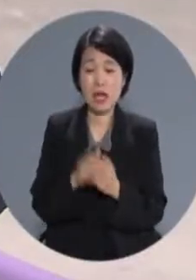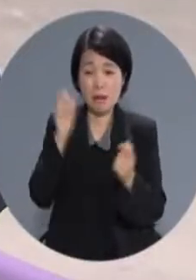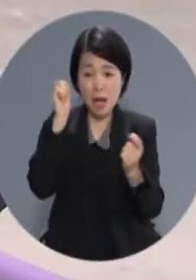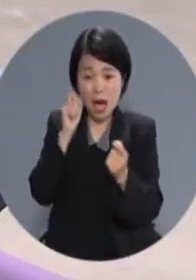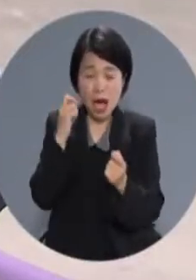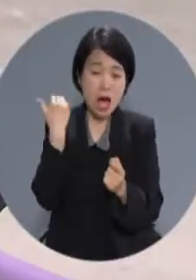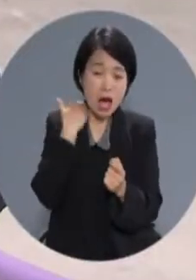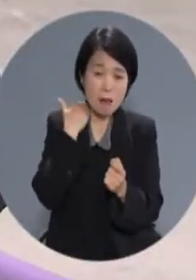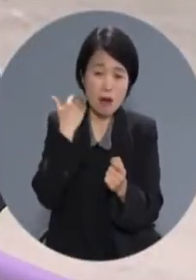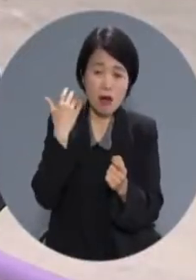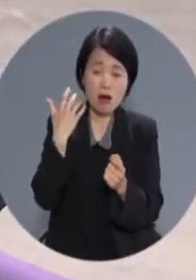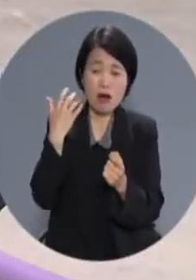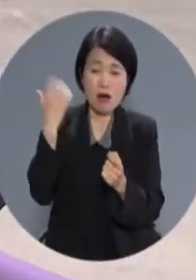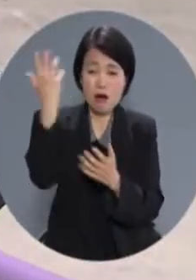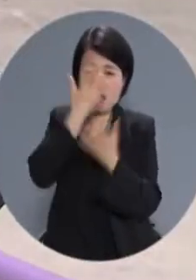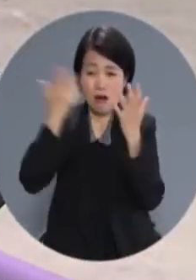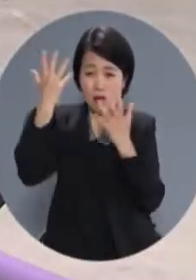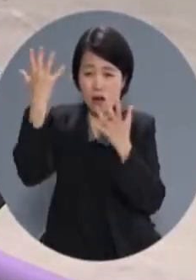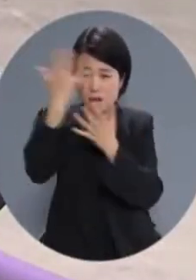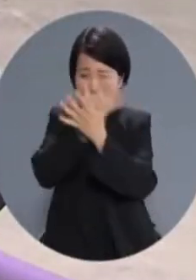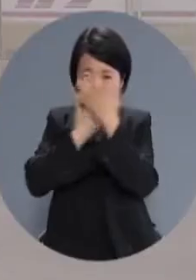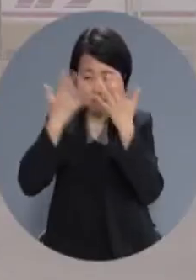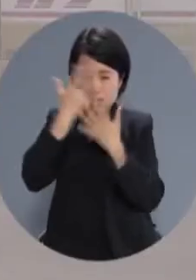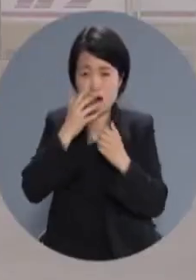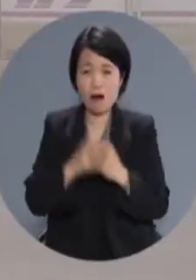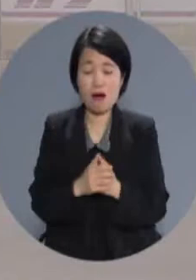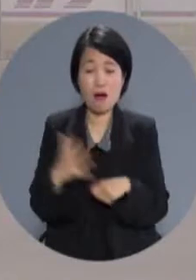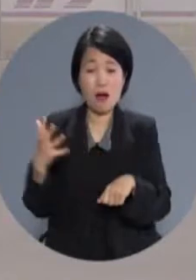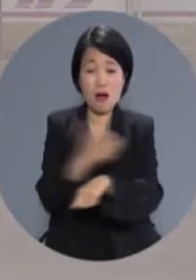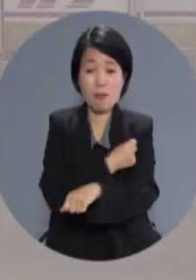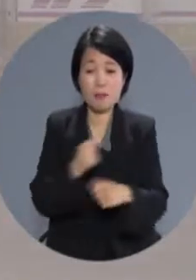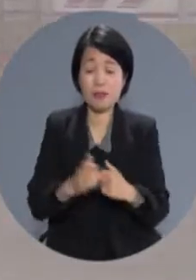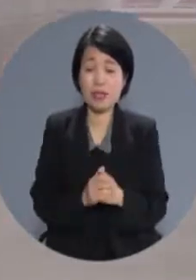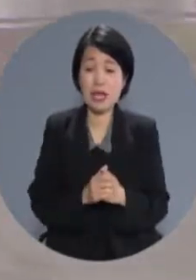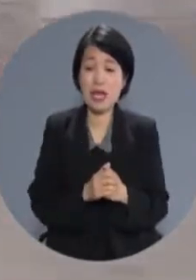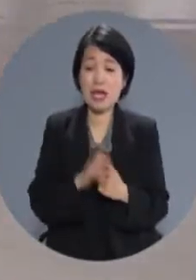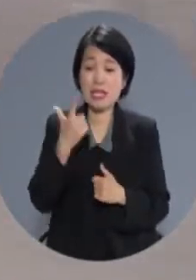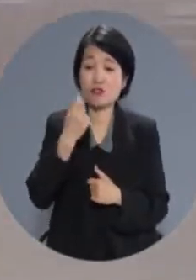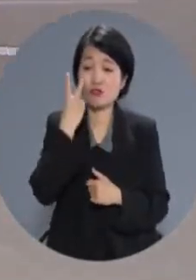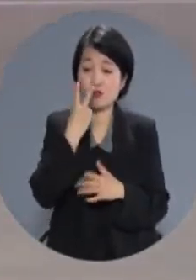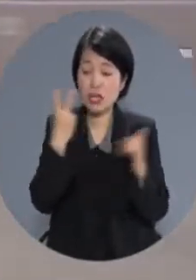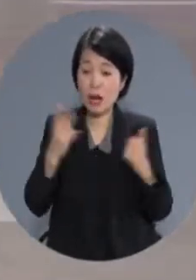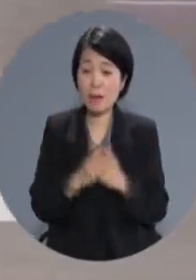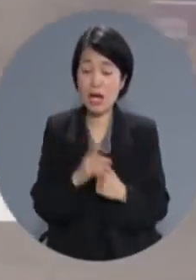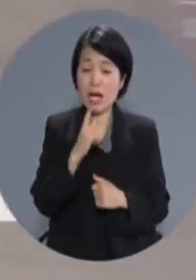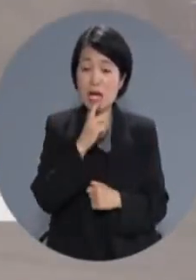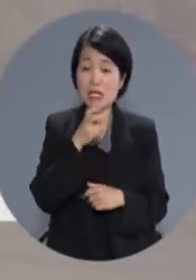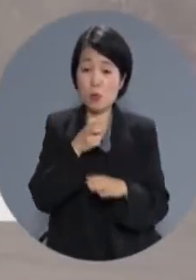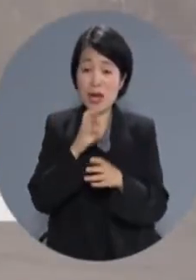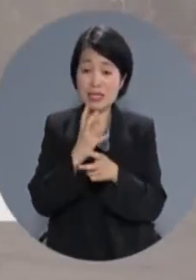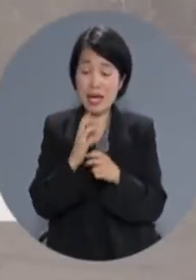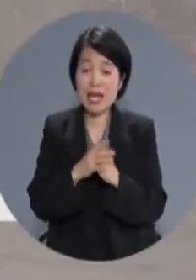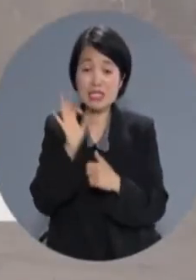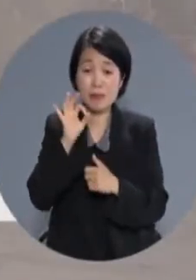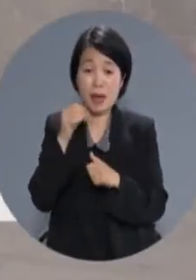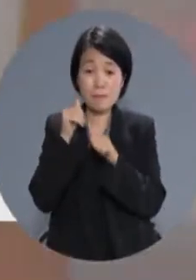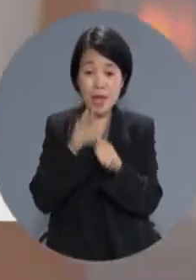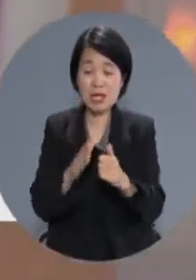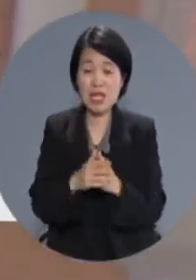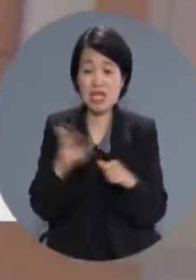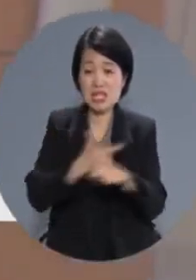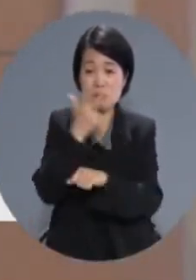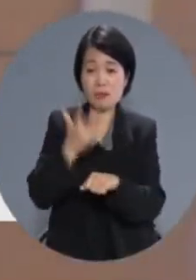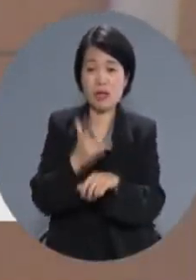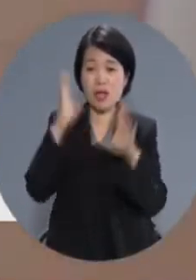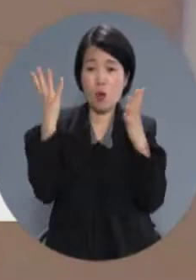않을 정도로 자욱한 연기가 발생하고 있습니다. 불은 소방 인력 62명과 소방차 등 10여 대가 투입돼